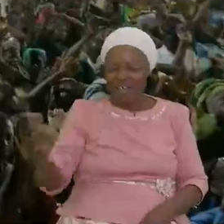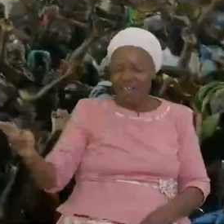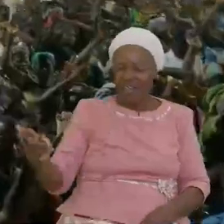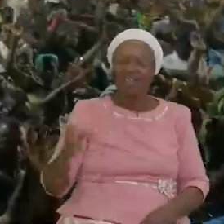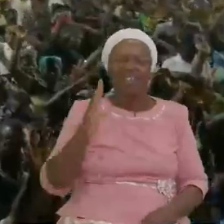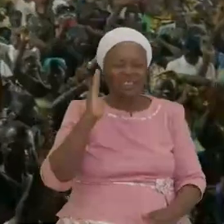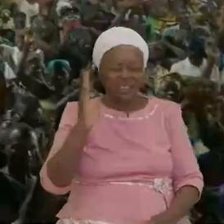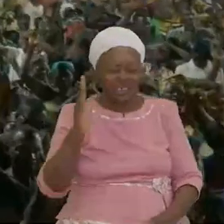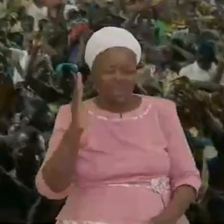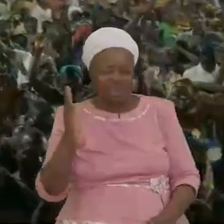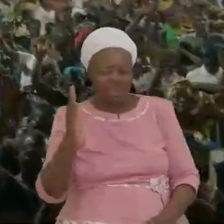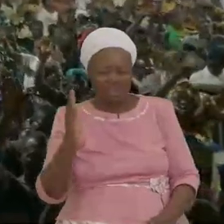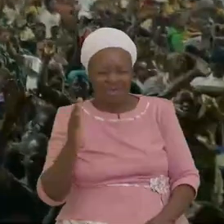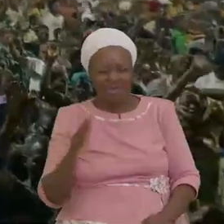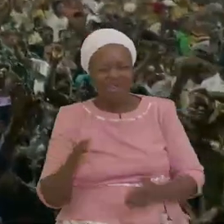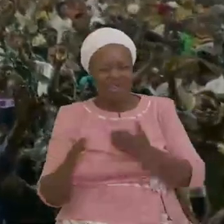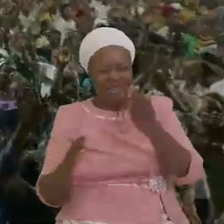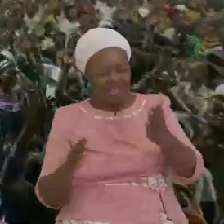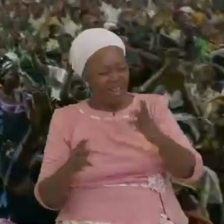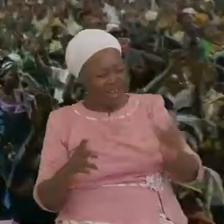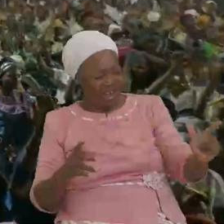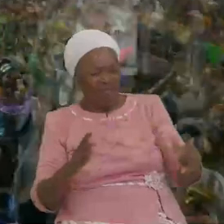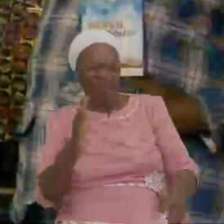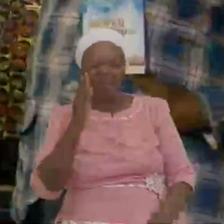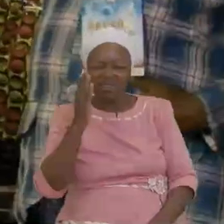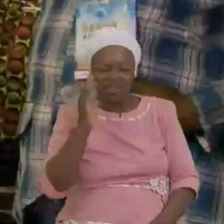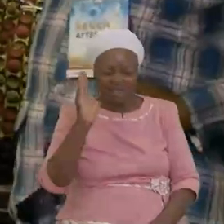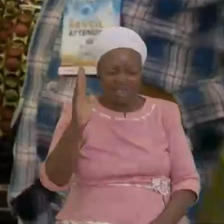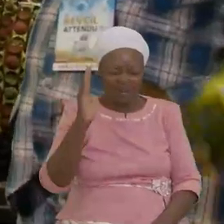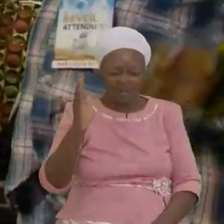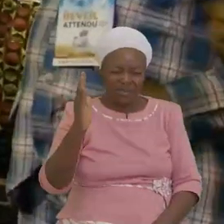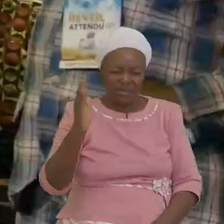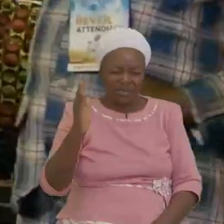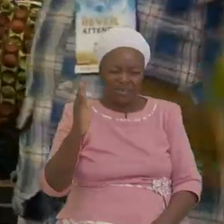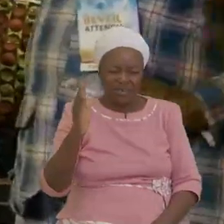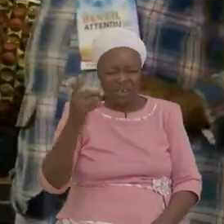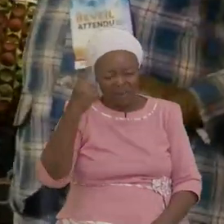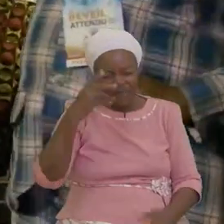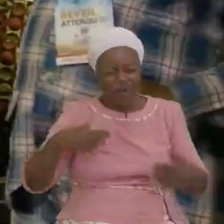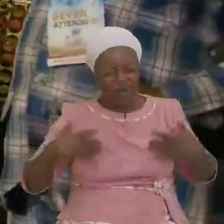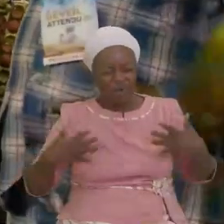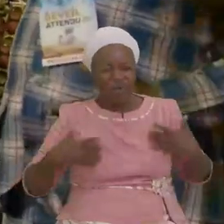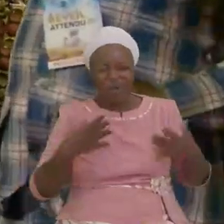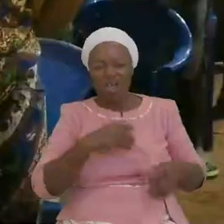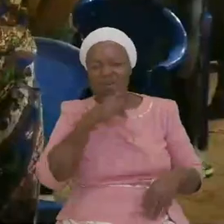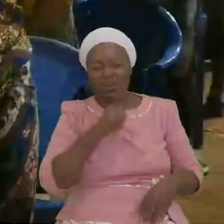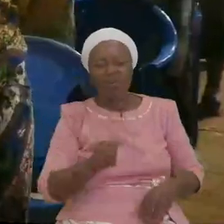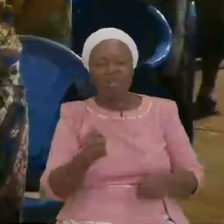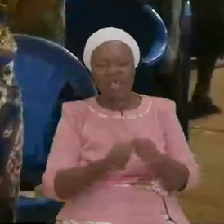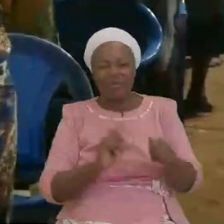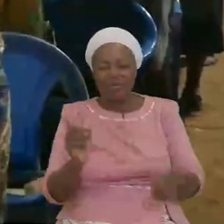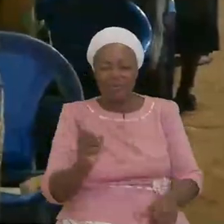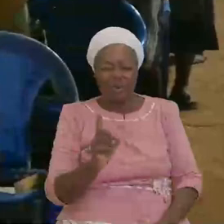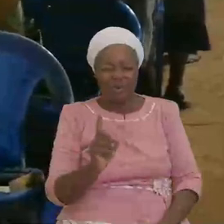témoignages là, à ma gauche, à ma droite, des témoignages. Partout, vous trouvez des